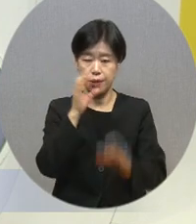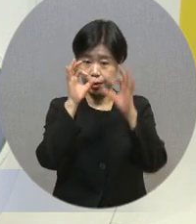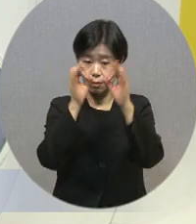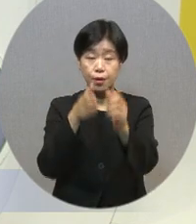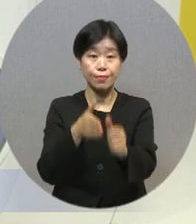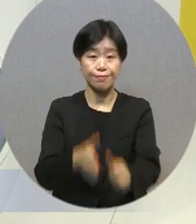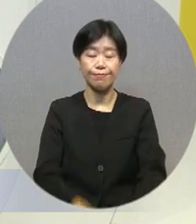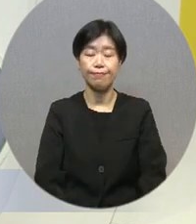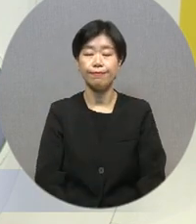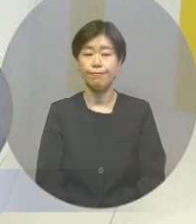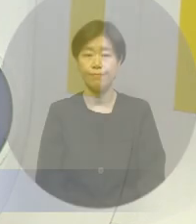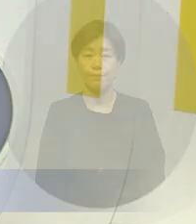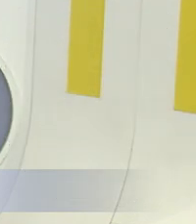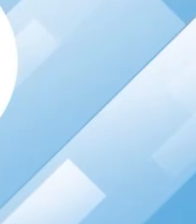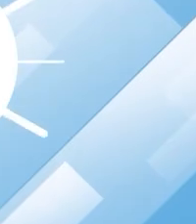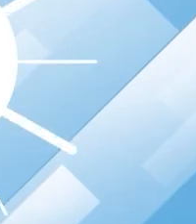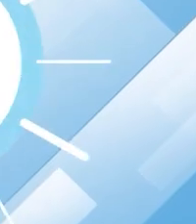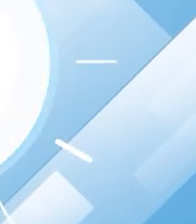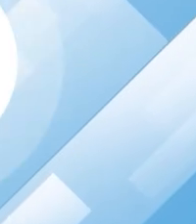수